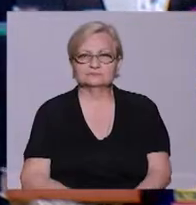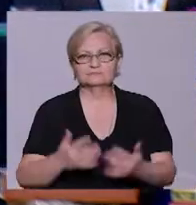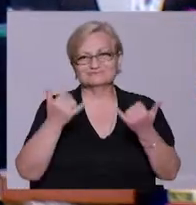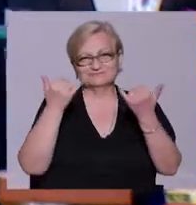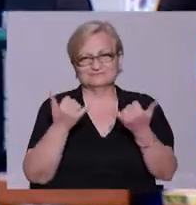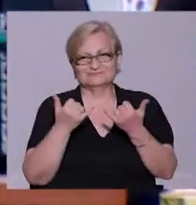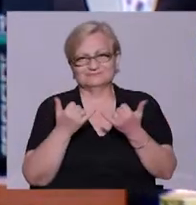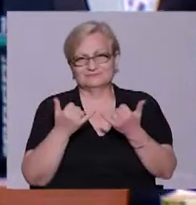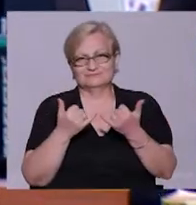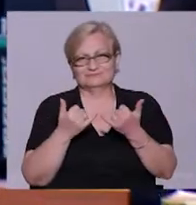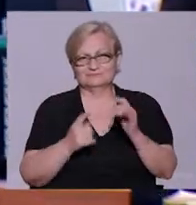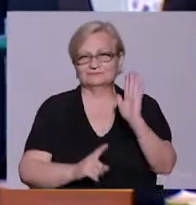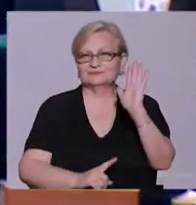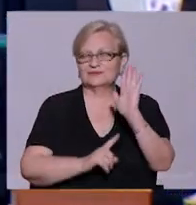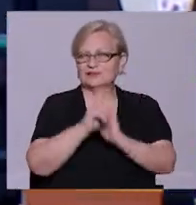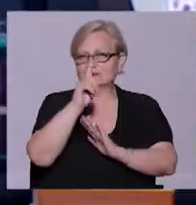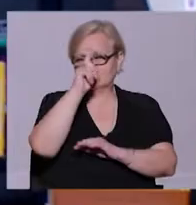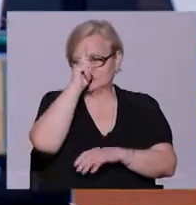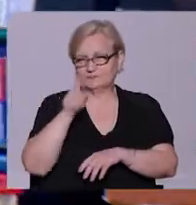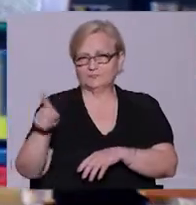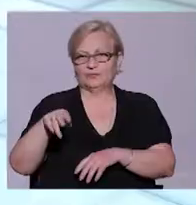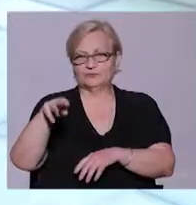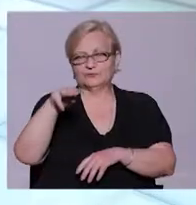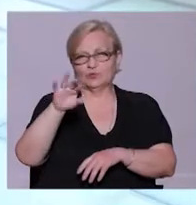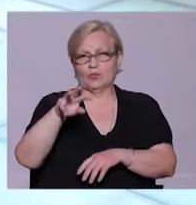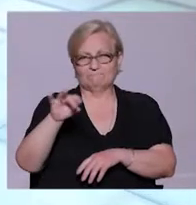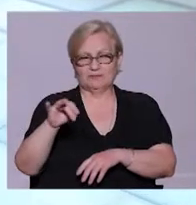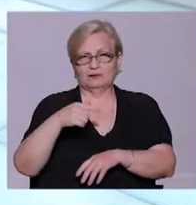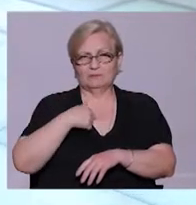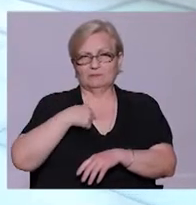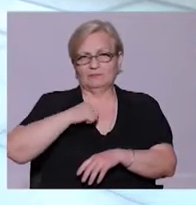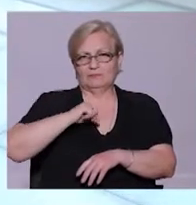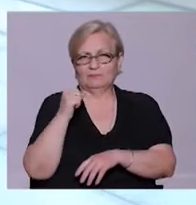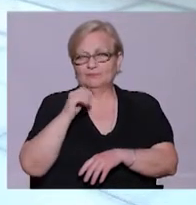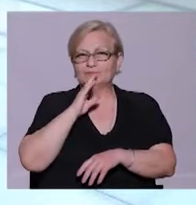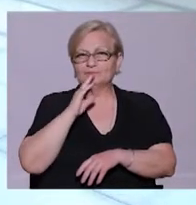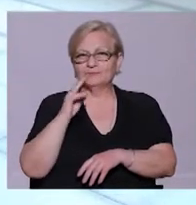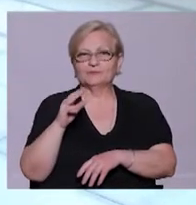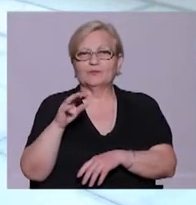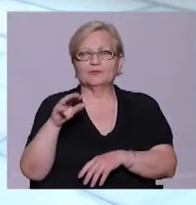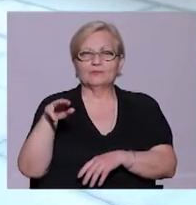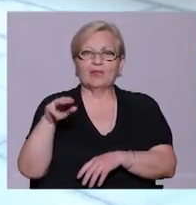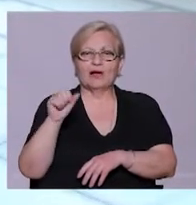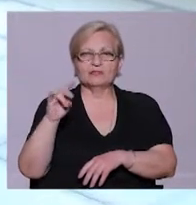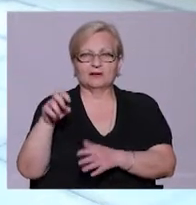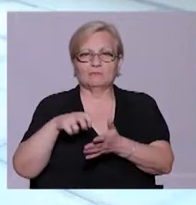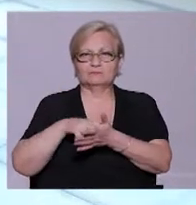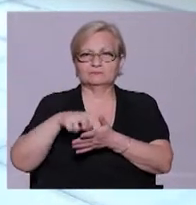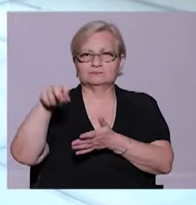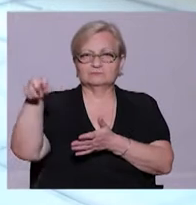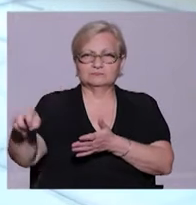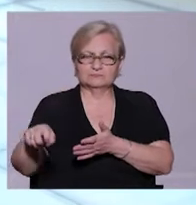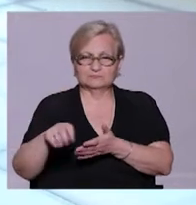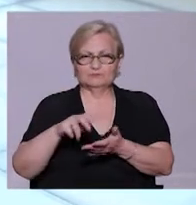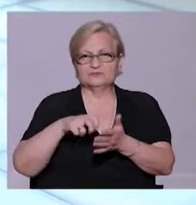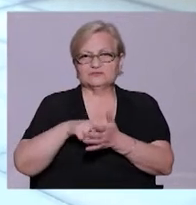დღეს წამოიწყო ტომიმ. მე და ანიკამ ბებიას წერილი მივწერეთ.